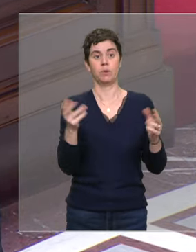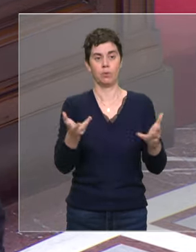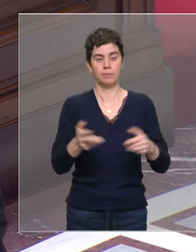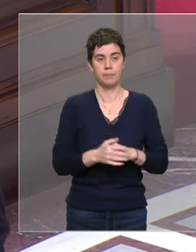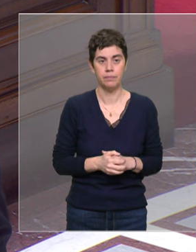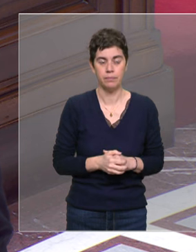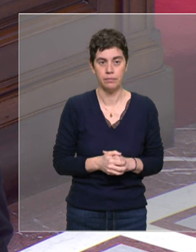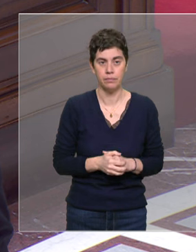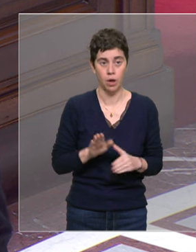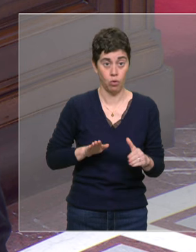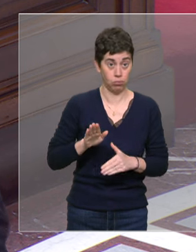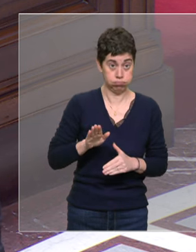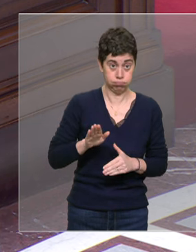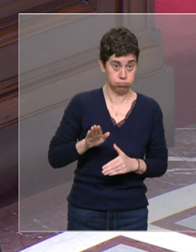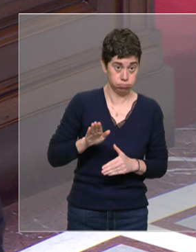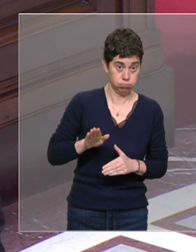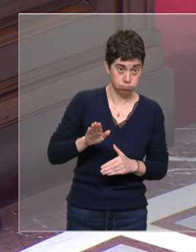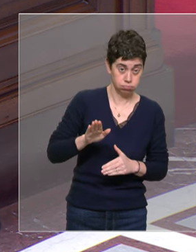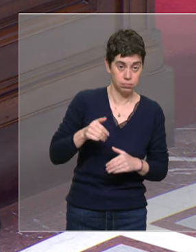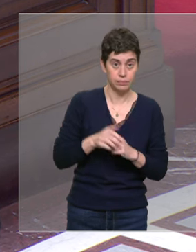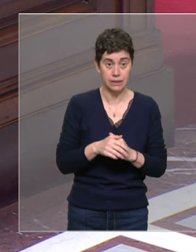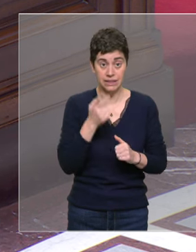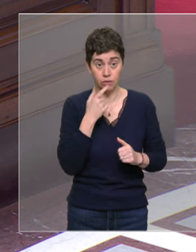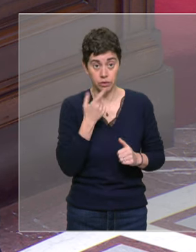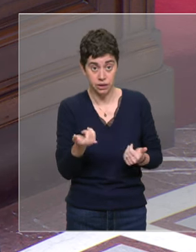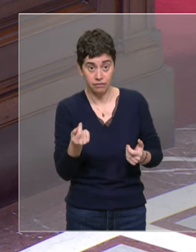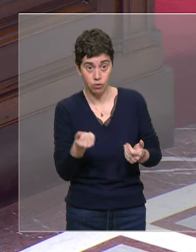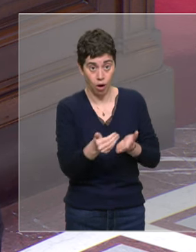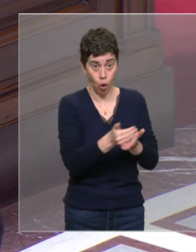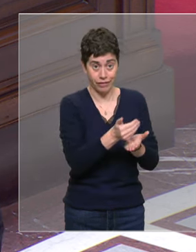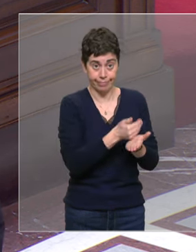la situation est la suivante. Moins de croissance, c'est moins de recettes.